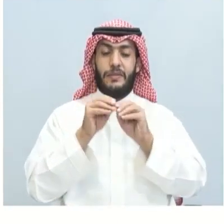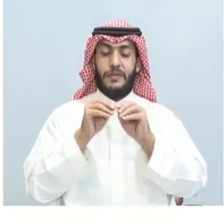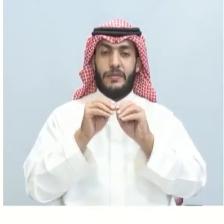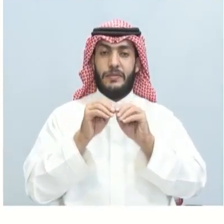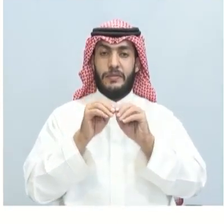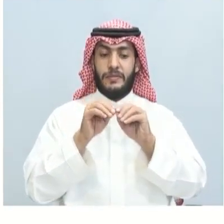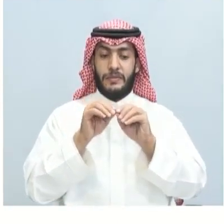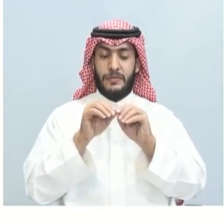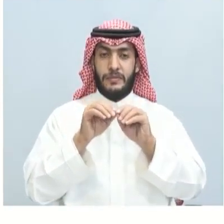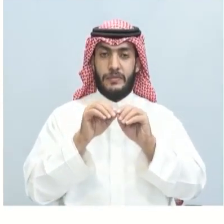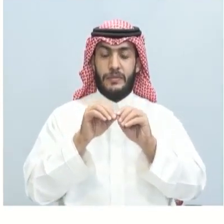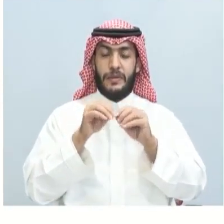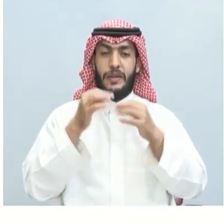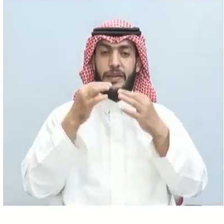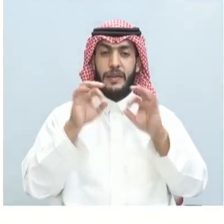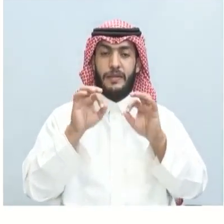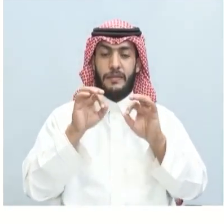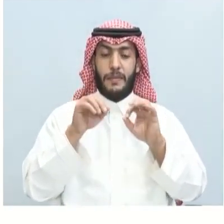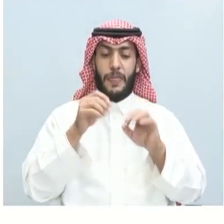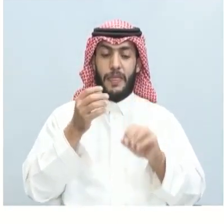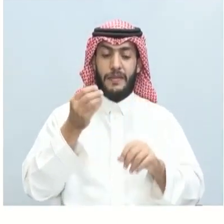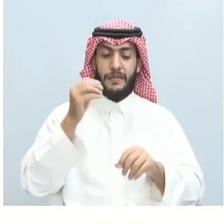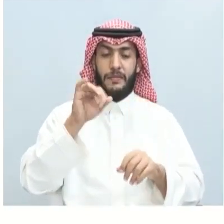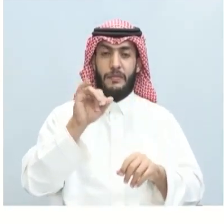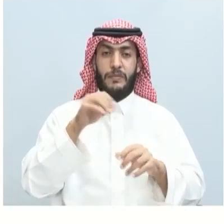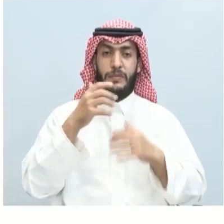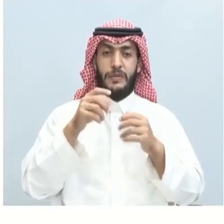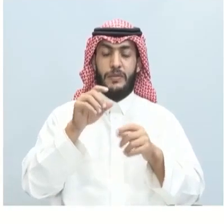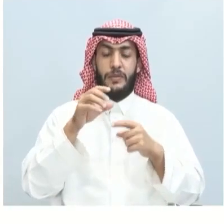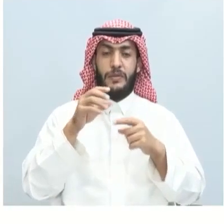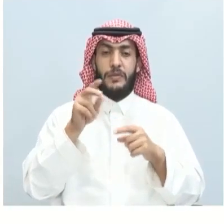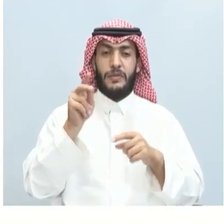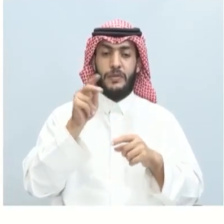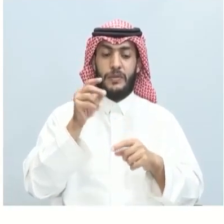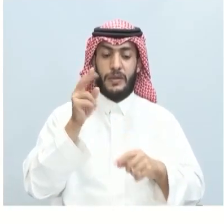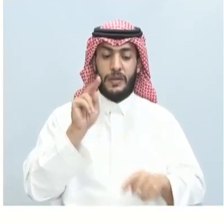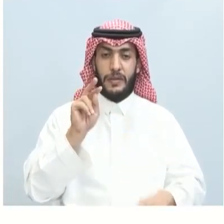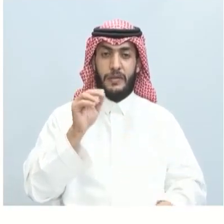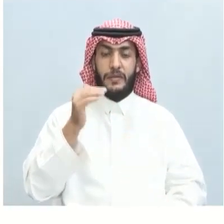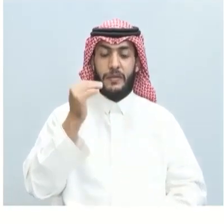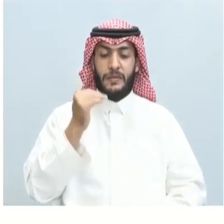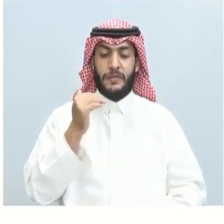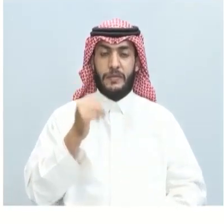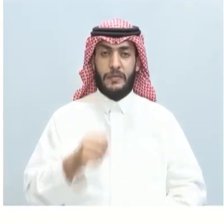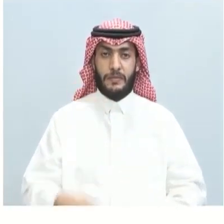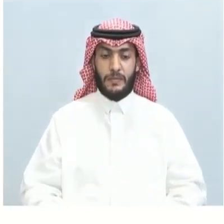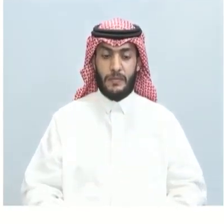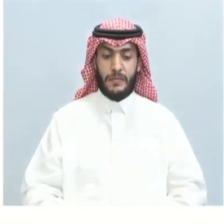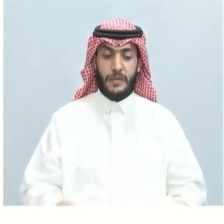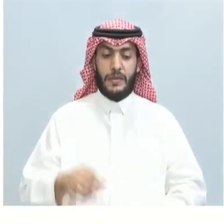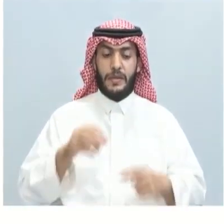قسمه على تركيز المتفاعلات رفعنا المتفاعلات للاس اثين طبعا اخذنا القيم الاولى